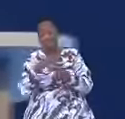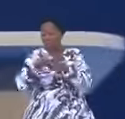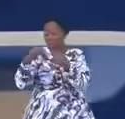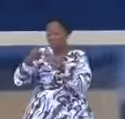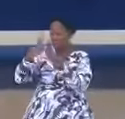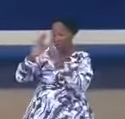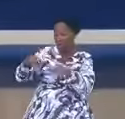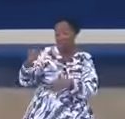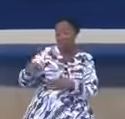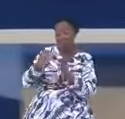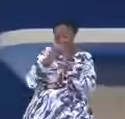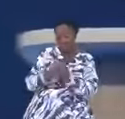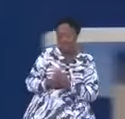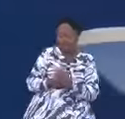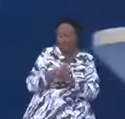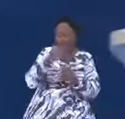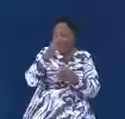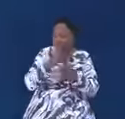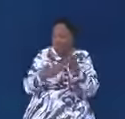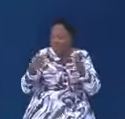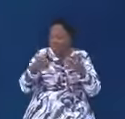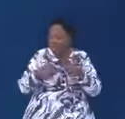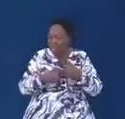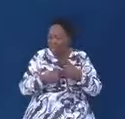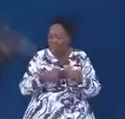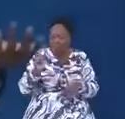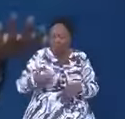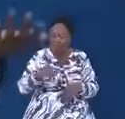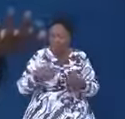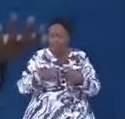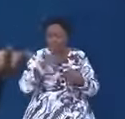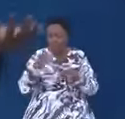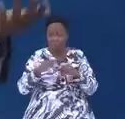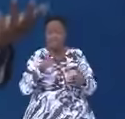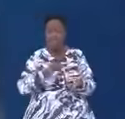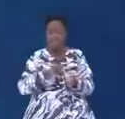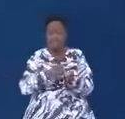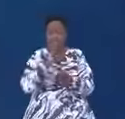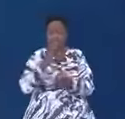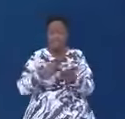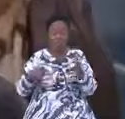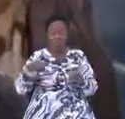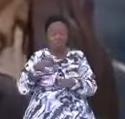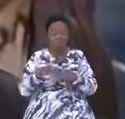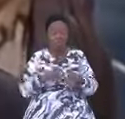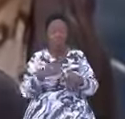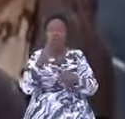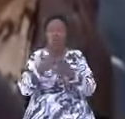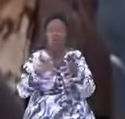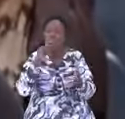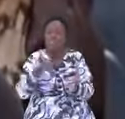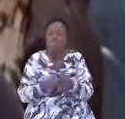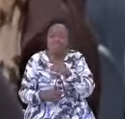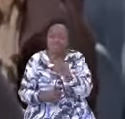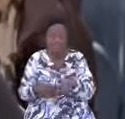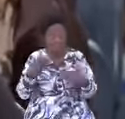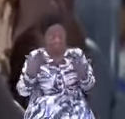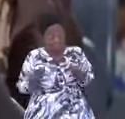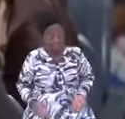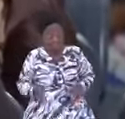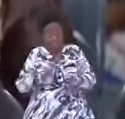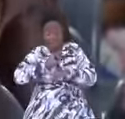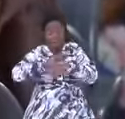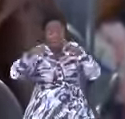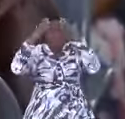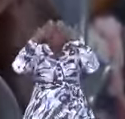c'est quoi la chose bon je ne sais pas c'est ce qu'on a jeudi avant la confession choix réel et rappelant que la